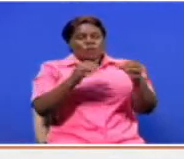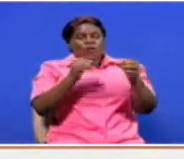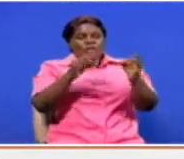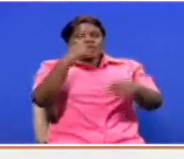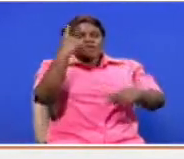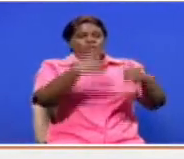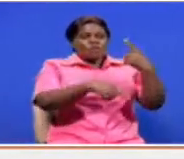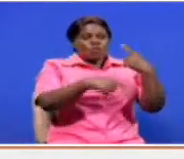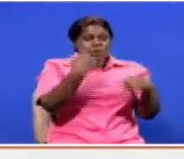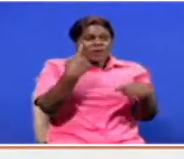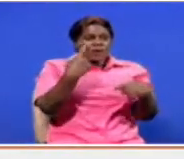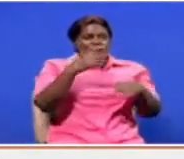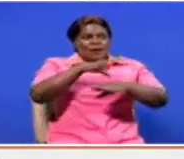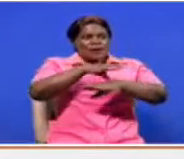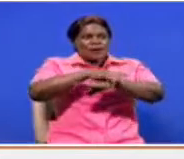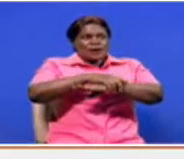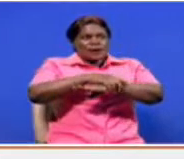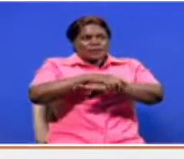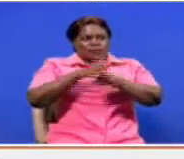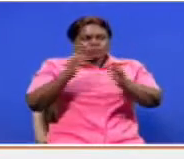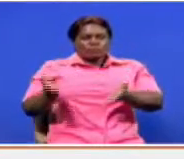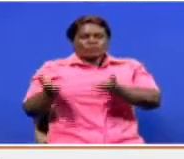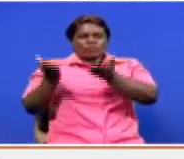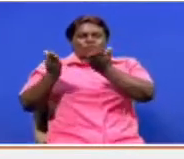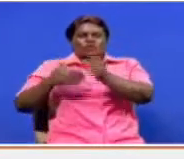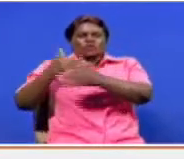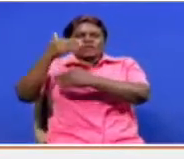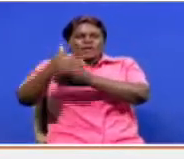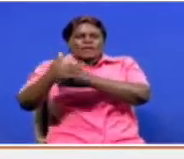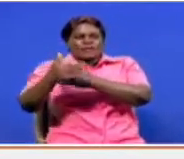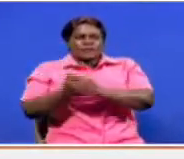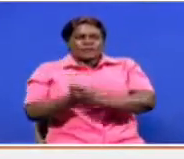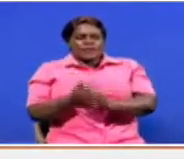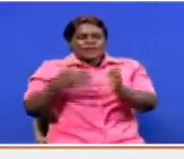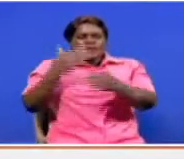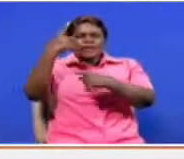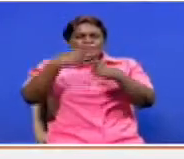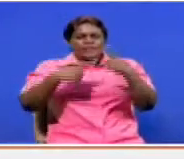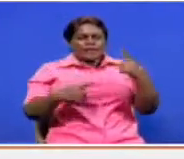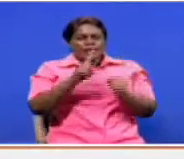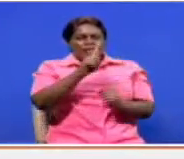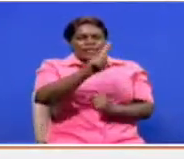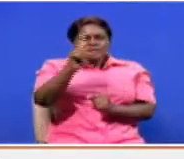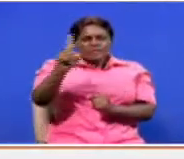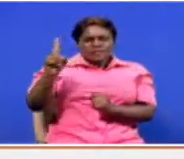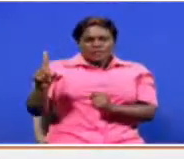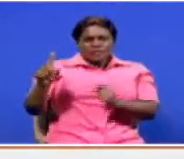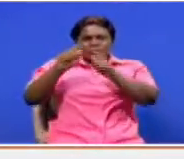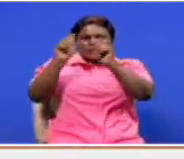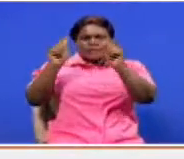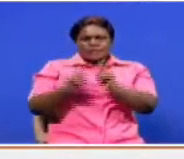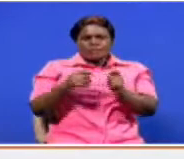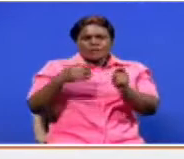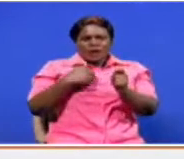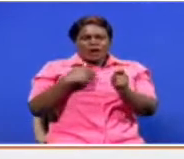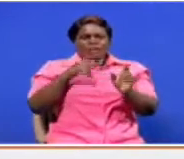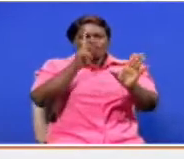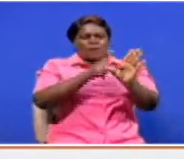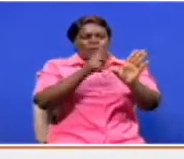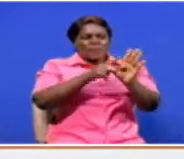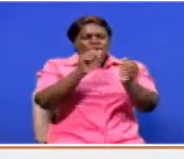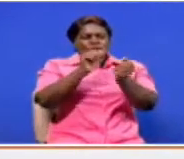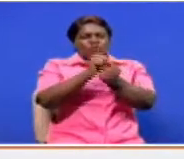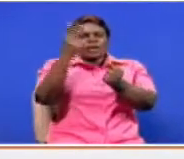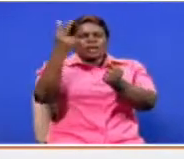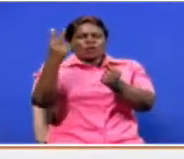anashinda atakuwa promoted to the next one mwaka ujao. Na kila timu inakuja na wachezaji 12,